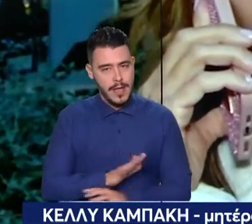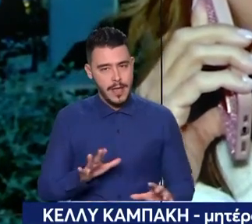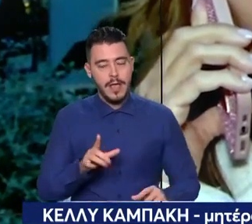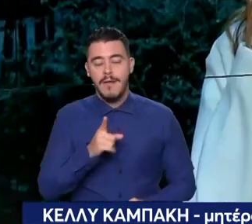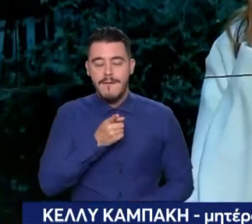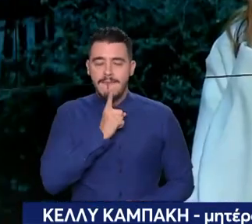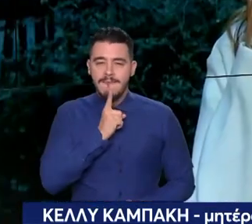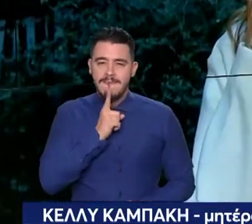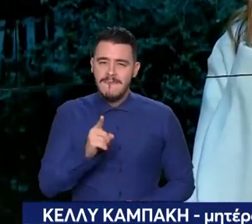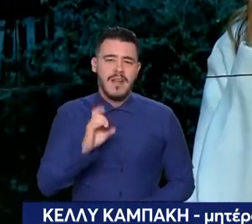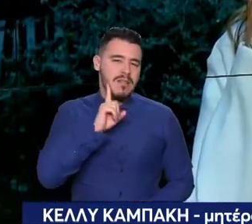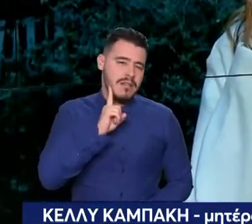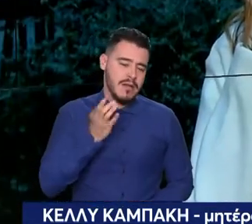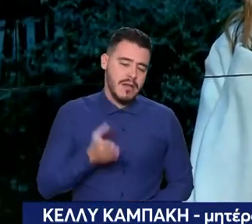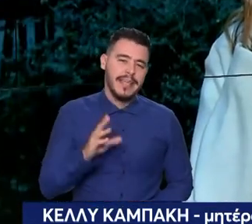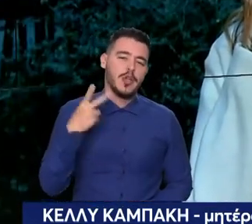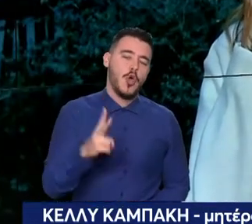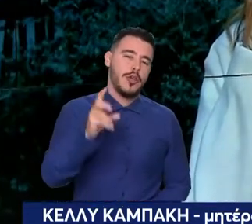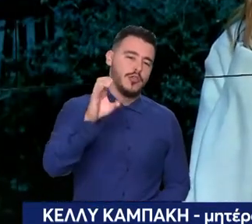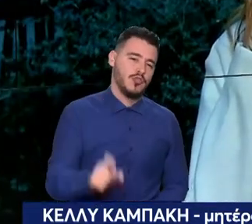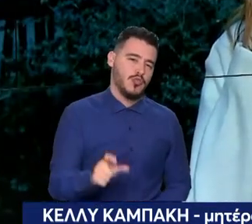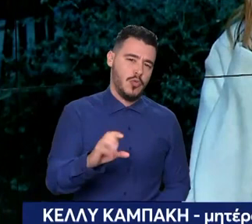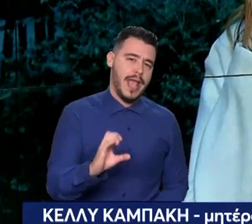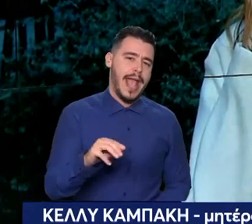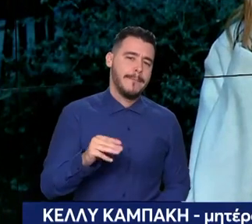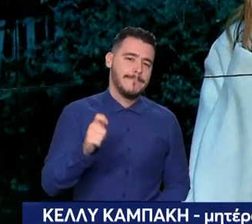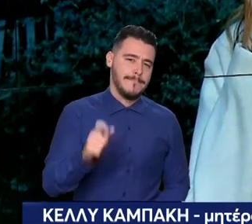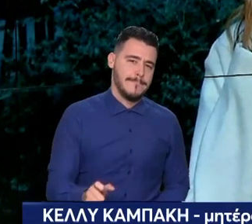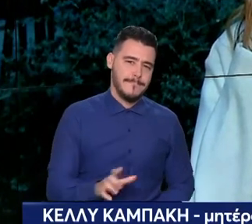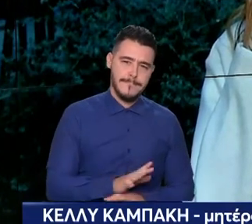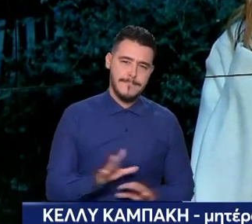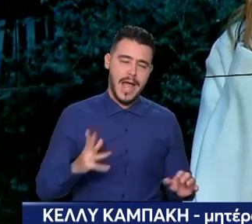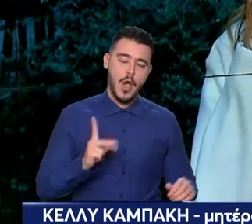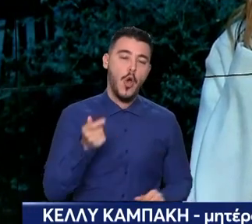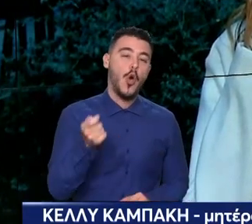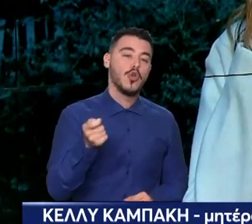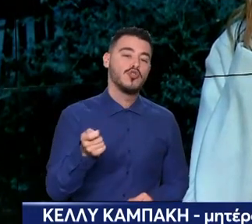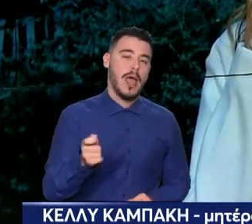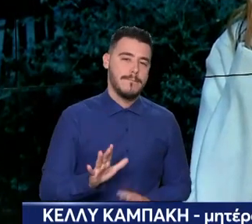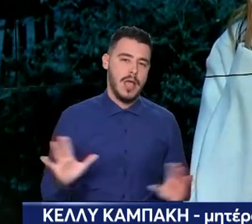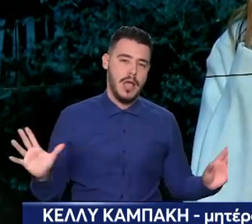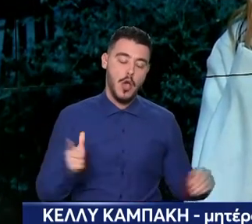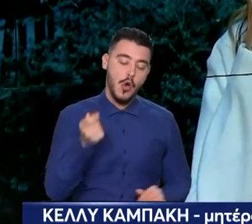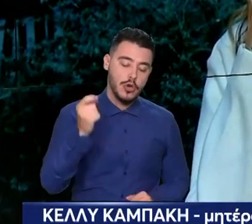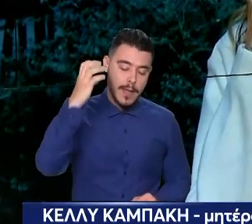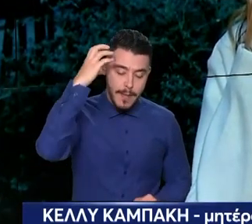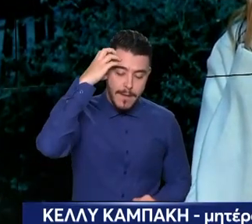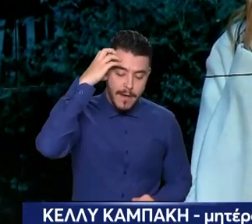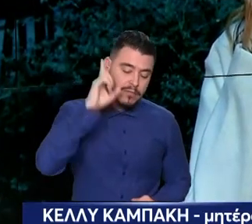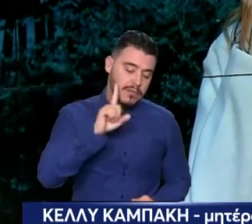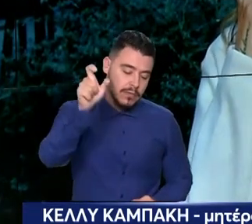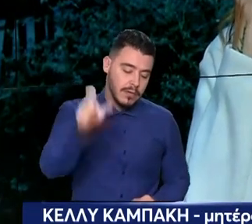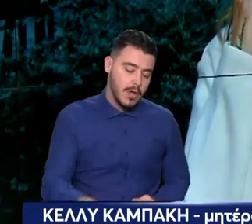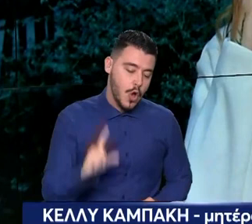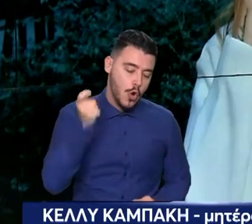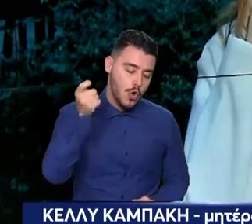αφορμή η Έμα, αλλά είναι κάτι που το οφείλουμε σε αυτή την οικογένεια και στην Έμα, στη μνήμη της. Θα πρέπει αυτοί